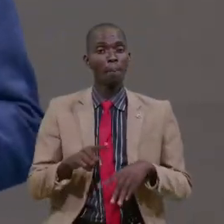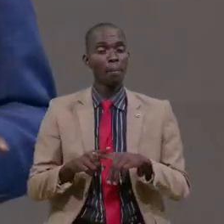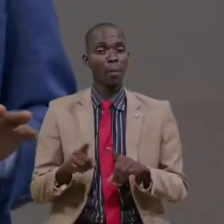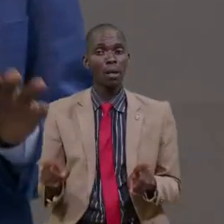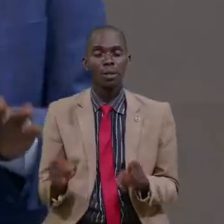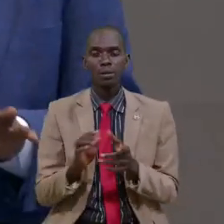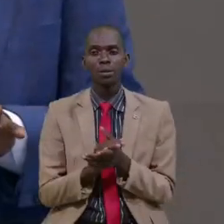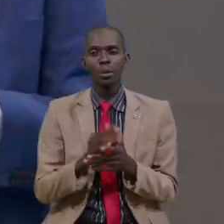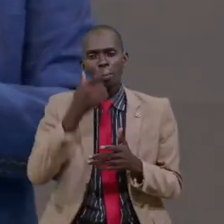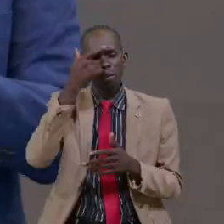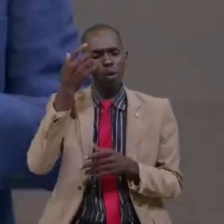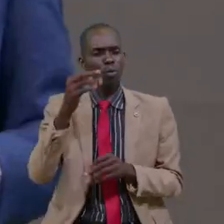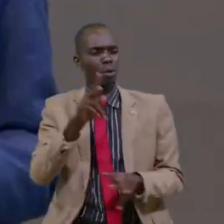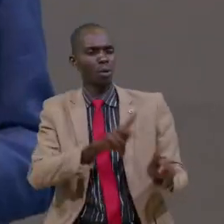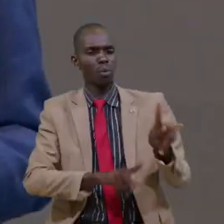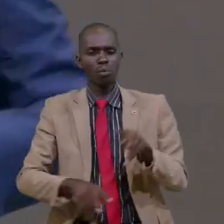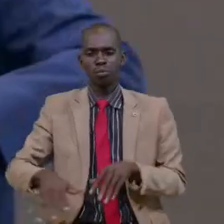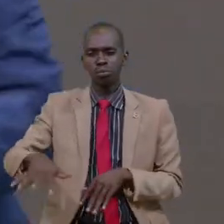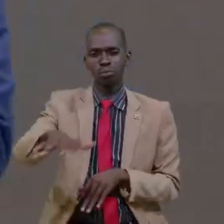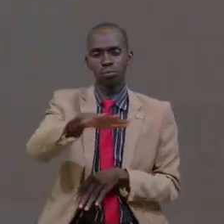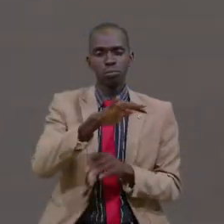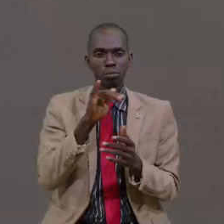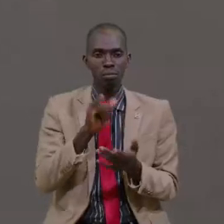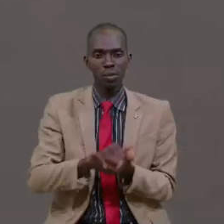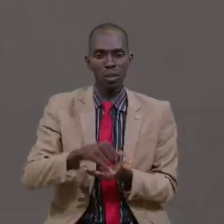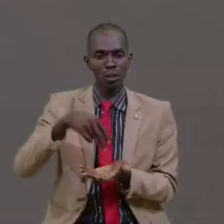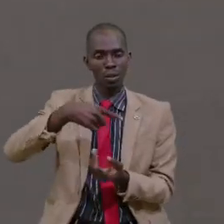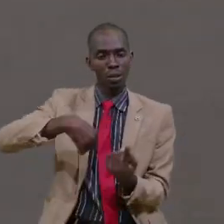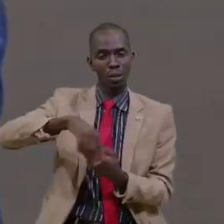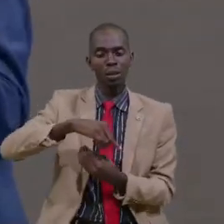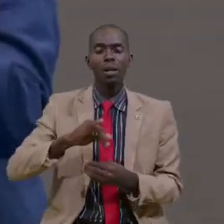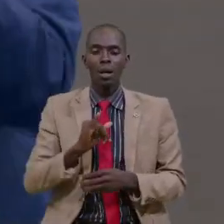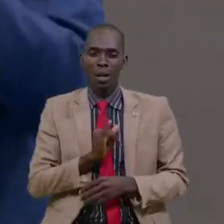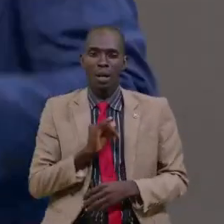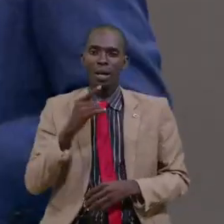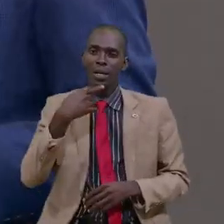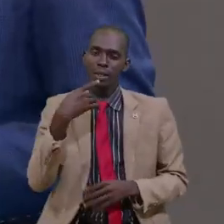Mais j'ai parlé à cause de la foule.